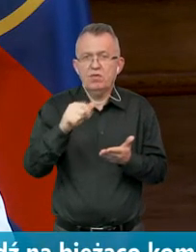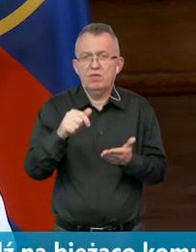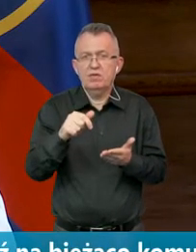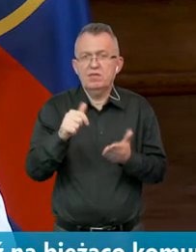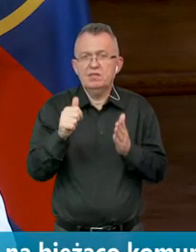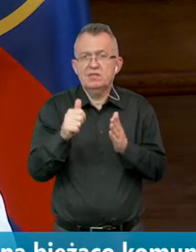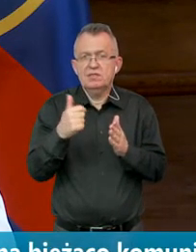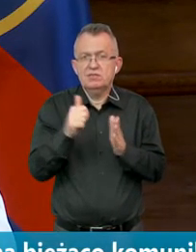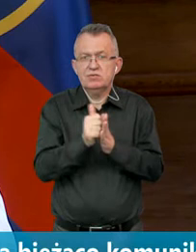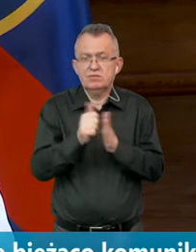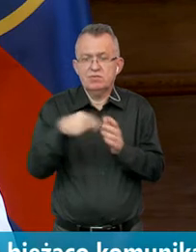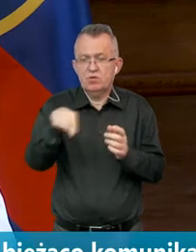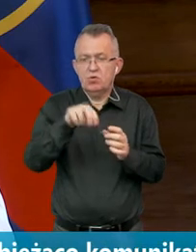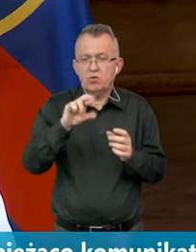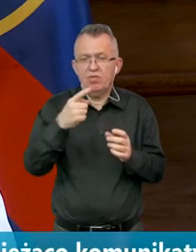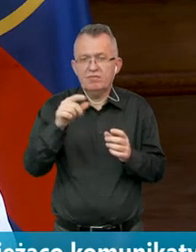temu